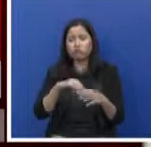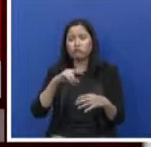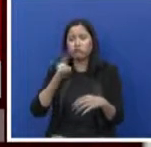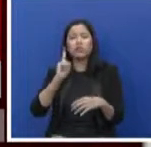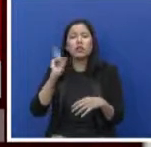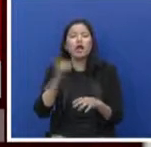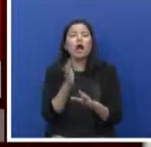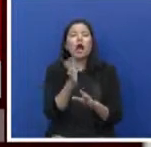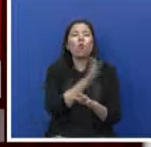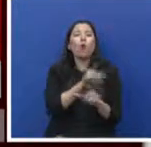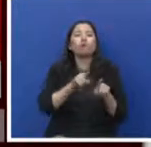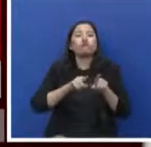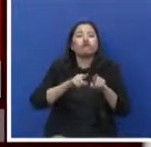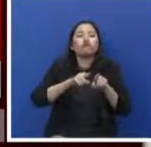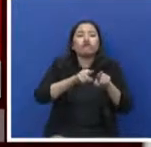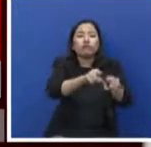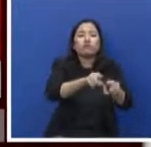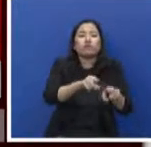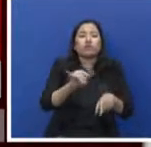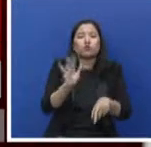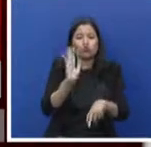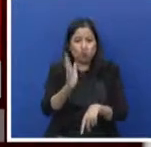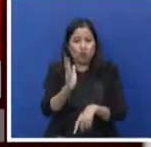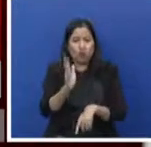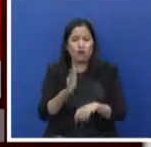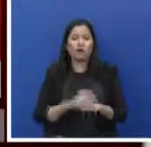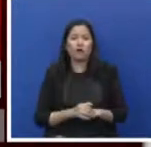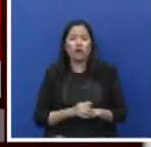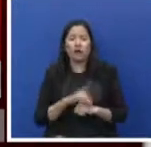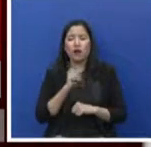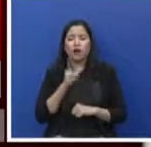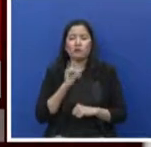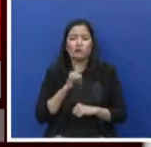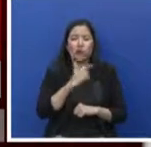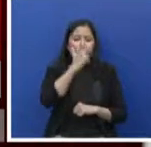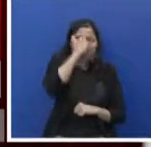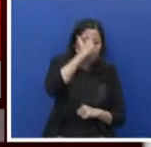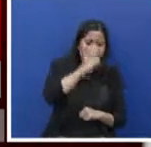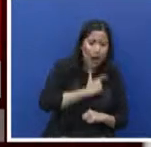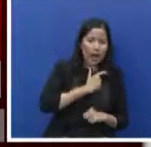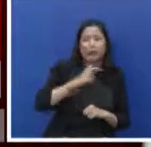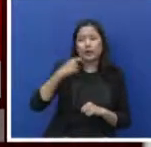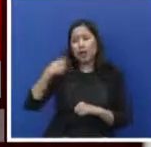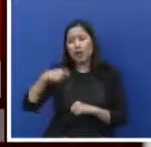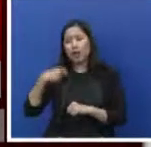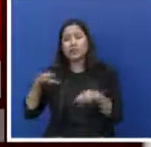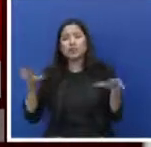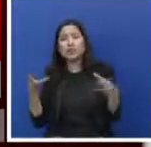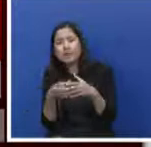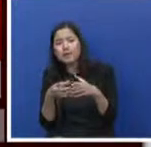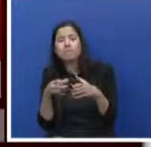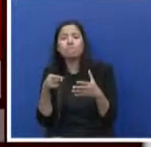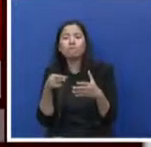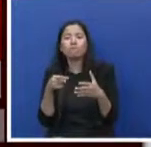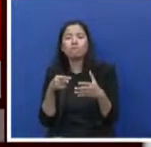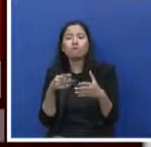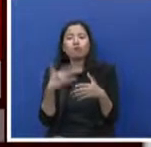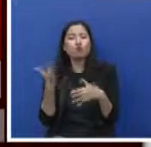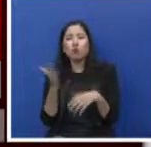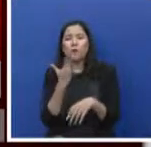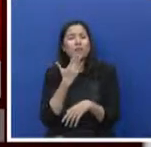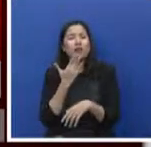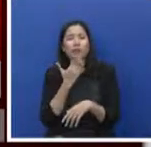awal, jadi secara personel, secara tim, kita udah sangat